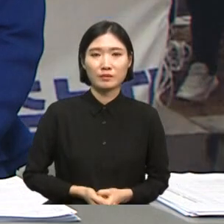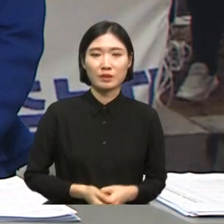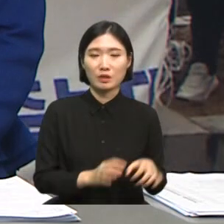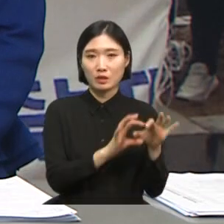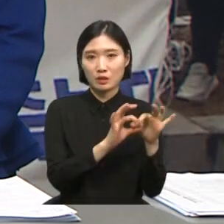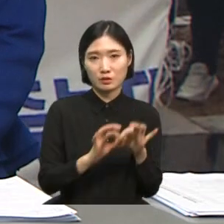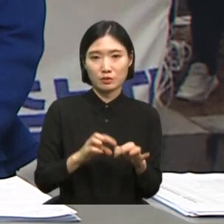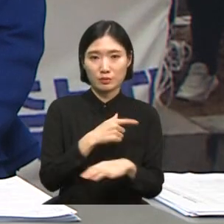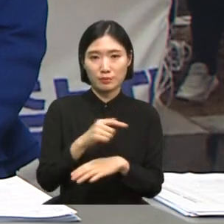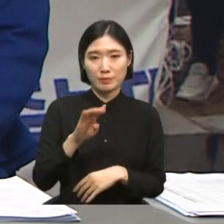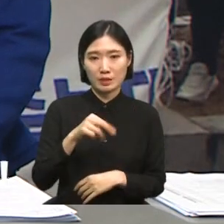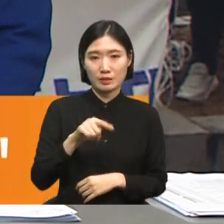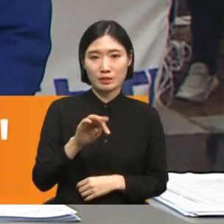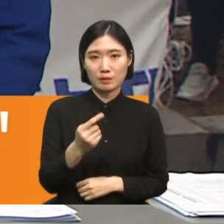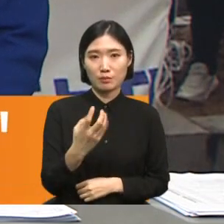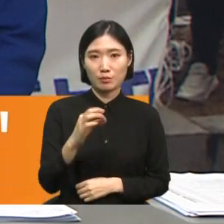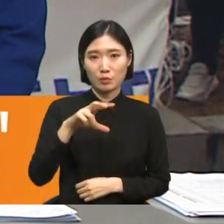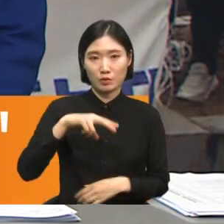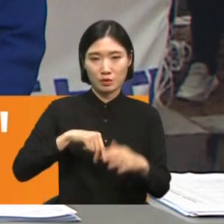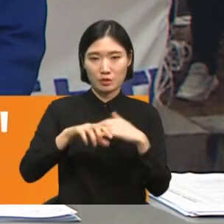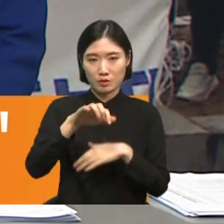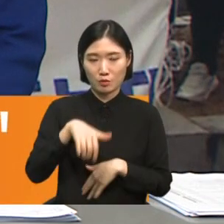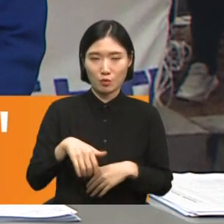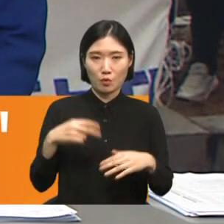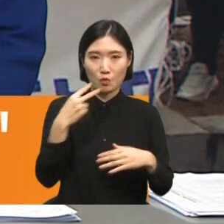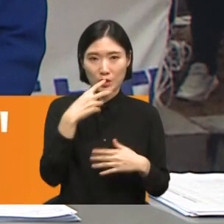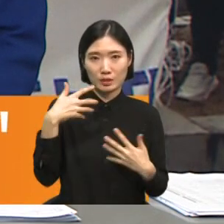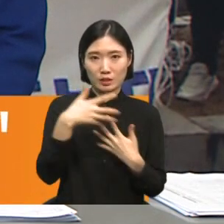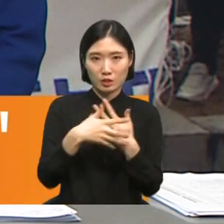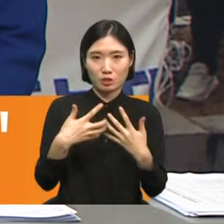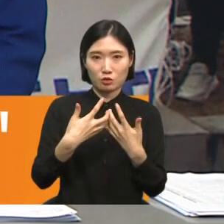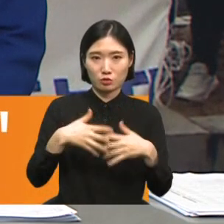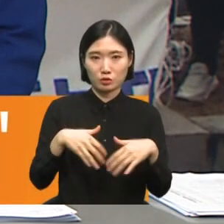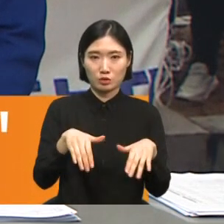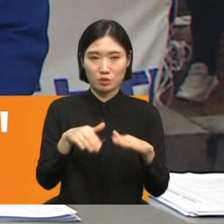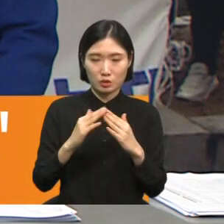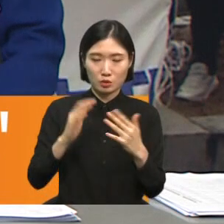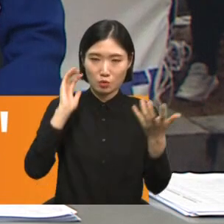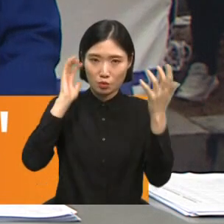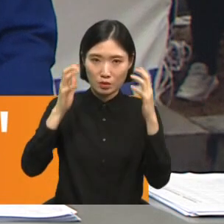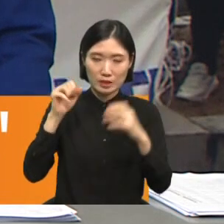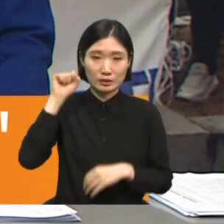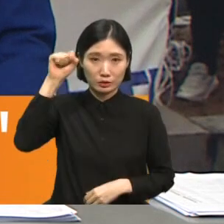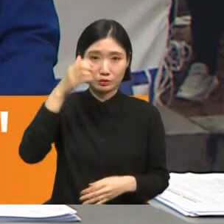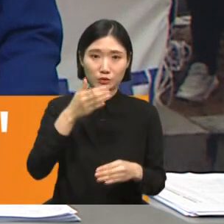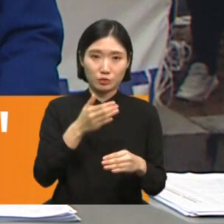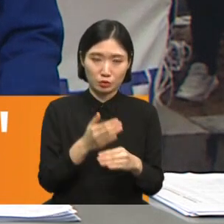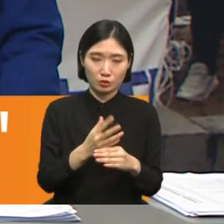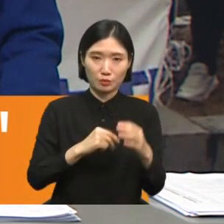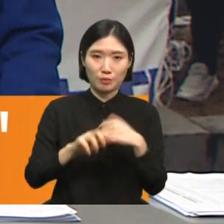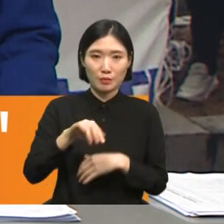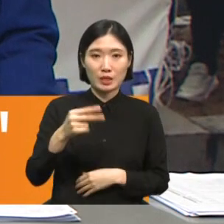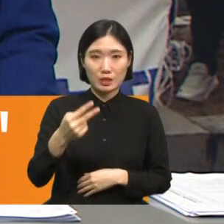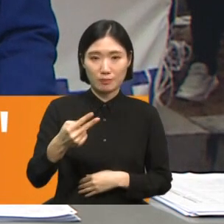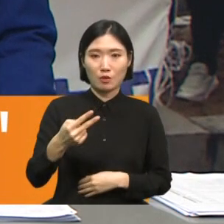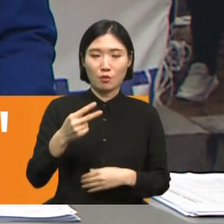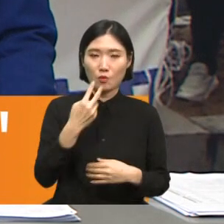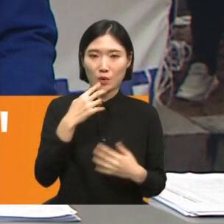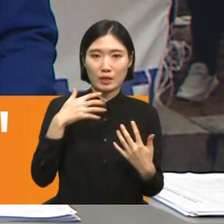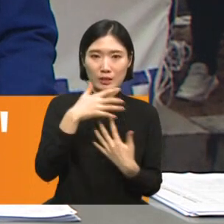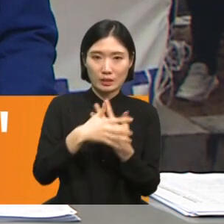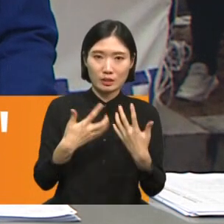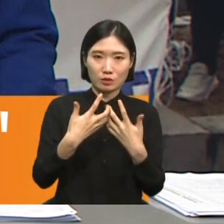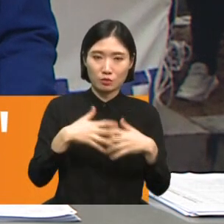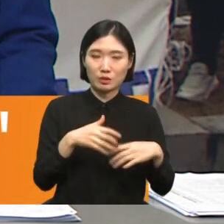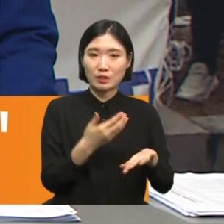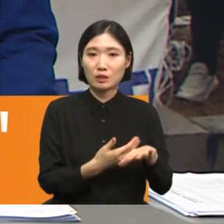연이은 GTX-B 상봉역 환기구 설치 논란에 주민들이 다시 시위에 나섰습니다. 상봉역 2번 환기구도 다른